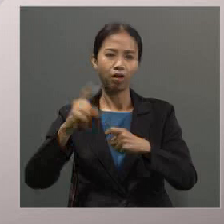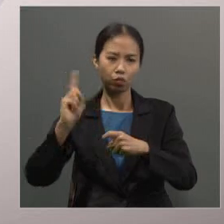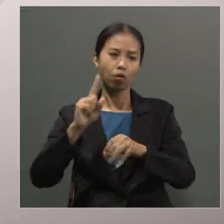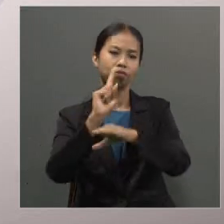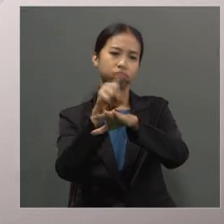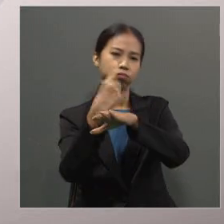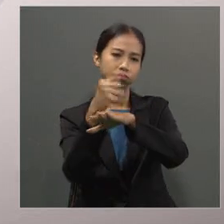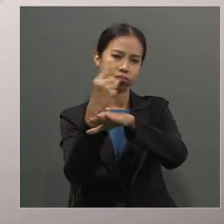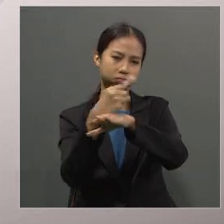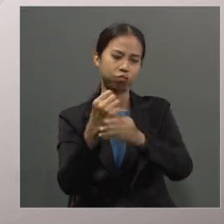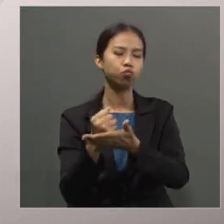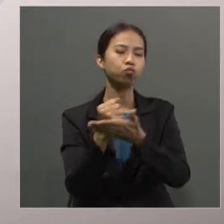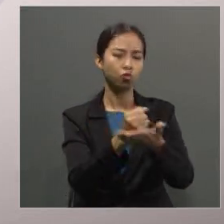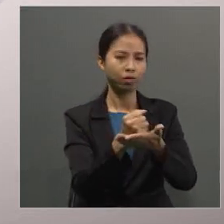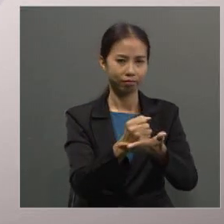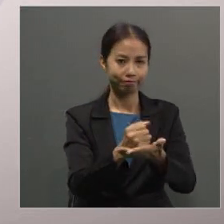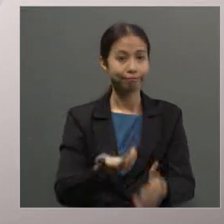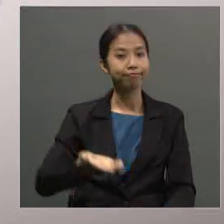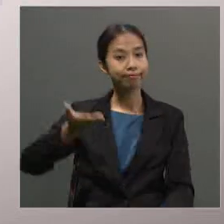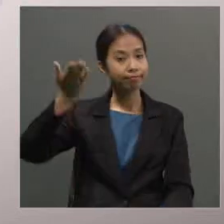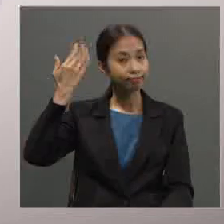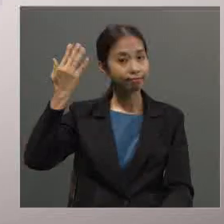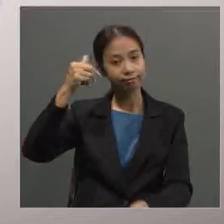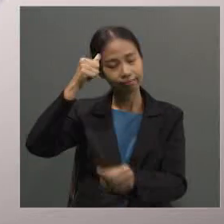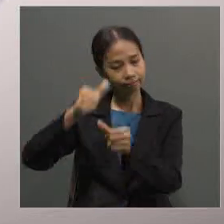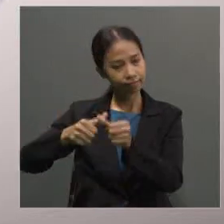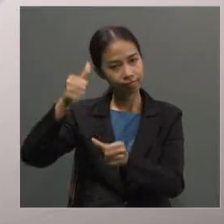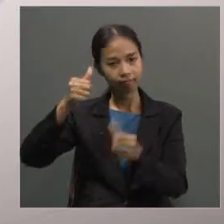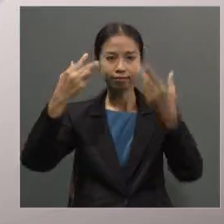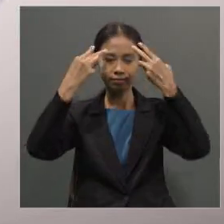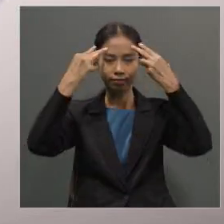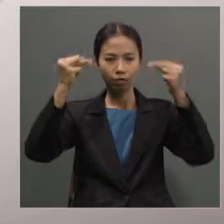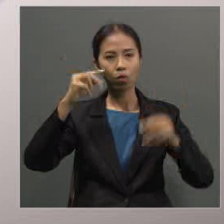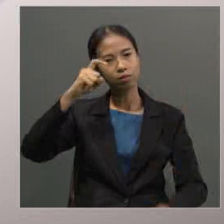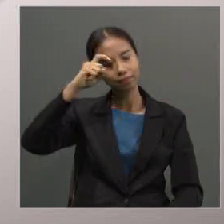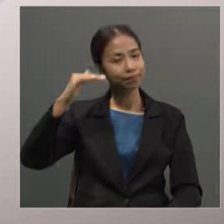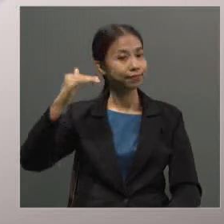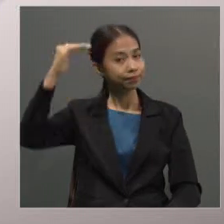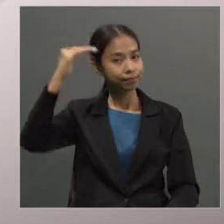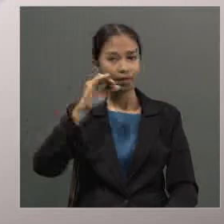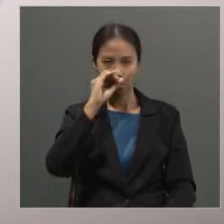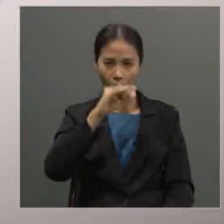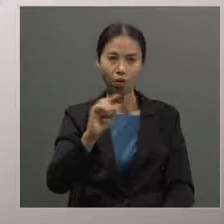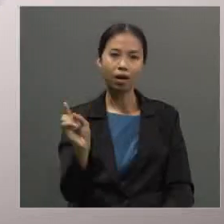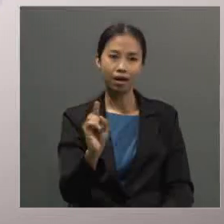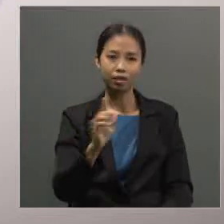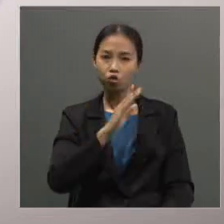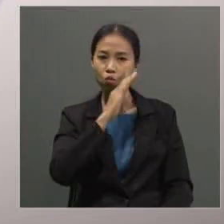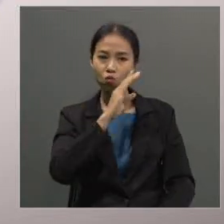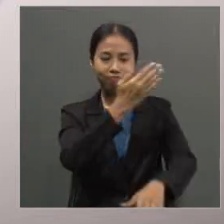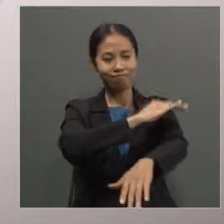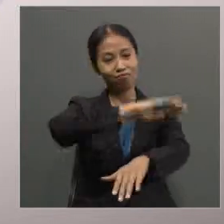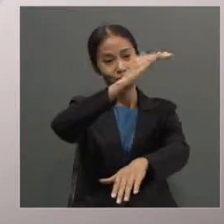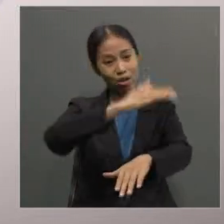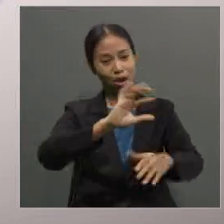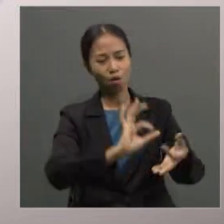ช่วยดับไฟป่านะคะถ้าจำกันได้ก่อนหน้านี้ท่านนายกรัฐมนตรีเศรษฐาทวีสินบอกแล้วว่าเรื่องของเวลาที่จะดับไฟป่าเนี่ยต้อง